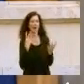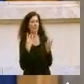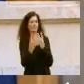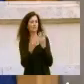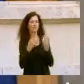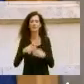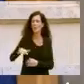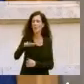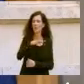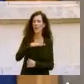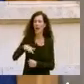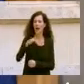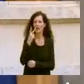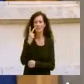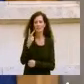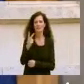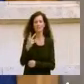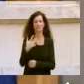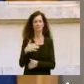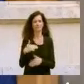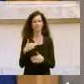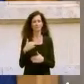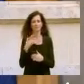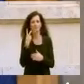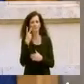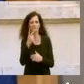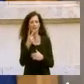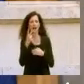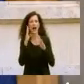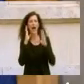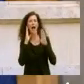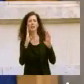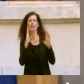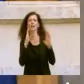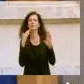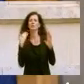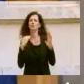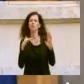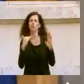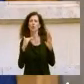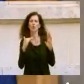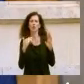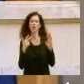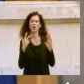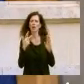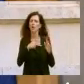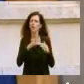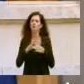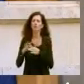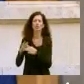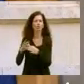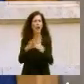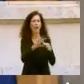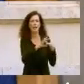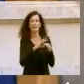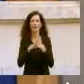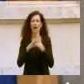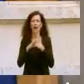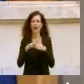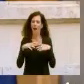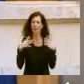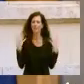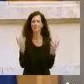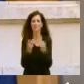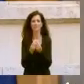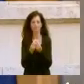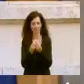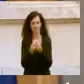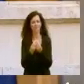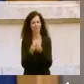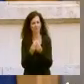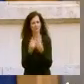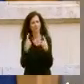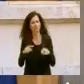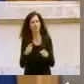c'è questa grande attenzione per questa socialità ritrovata giusto